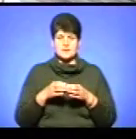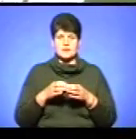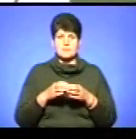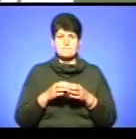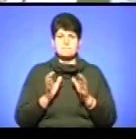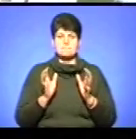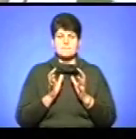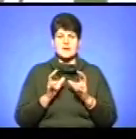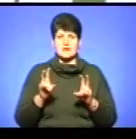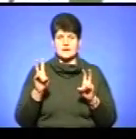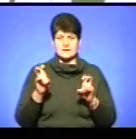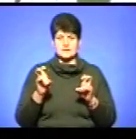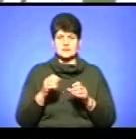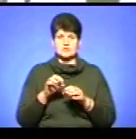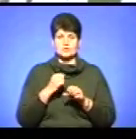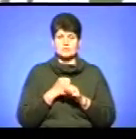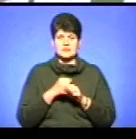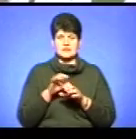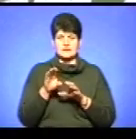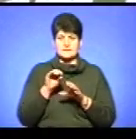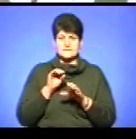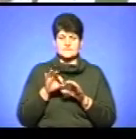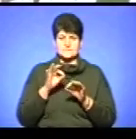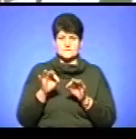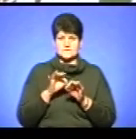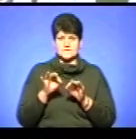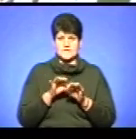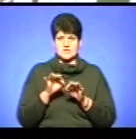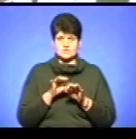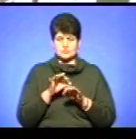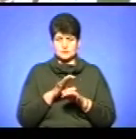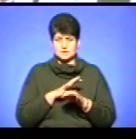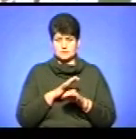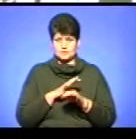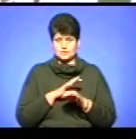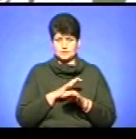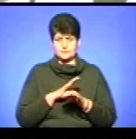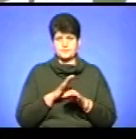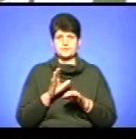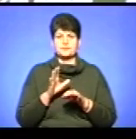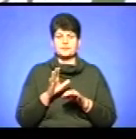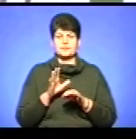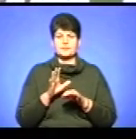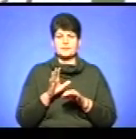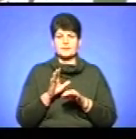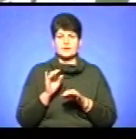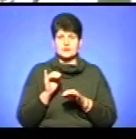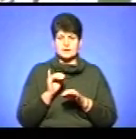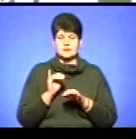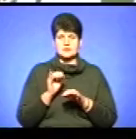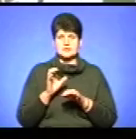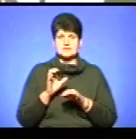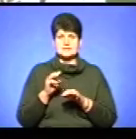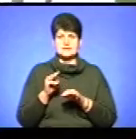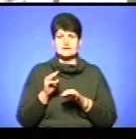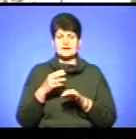які відшили зразки вишивки, які були в етнографічній колекції Северини Парельє із Стемфордського